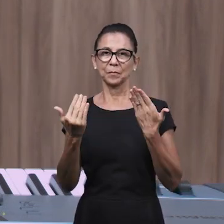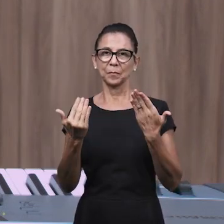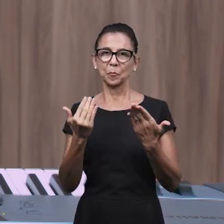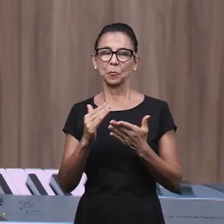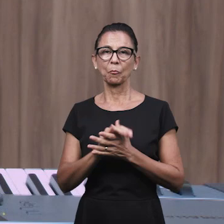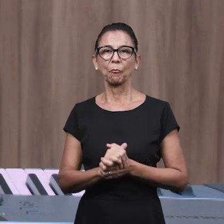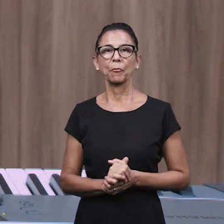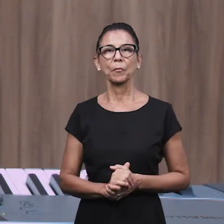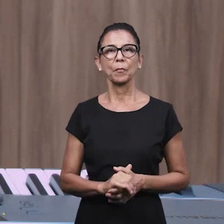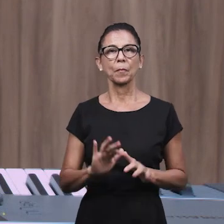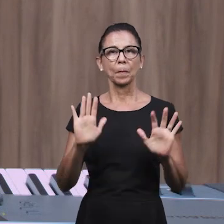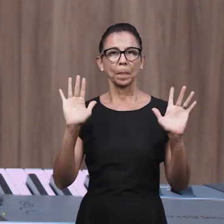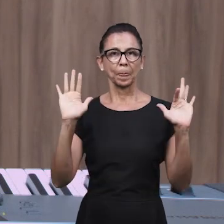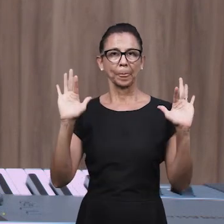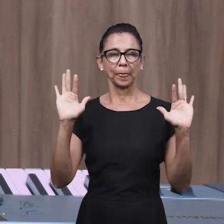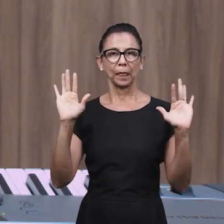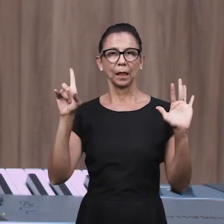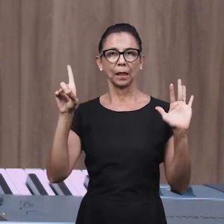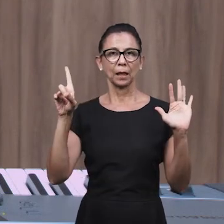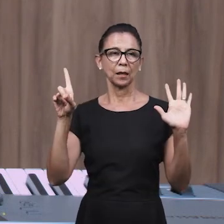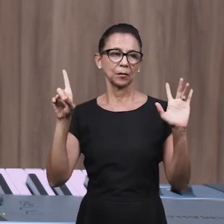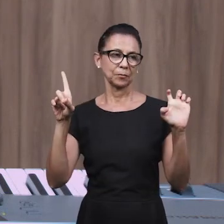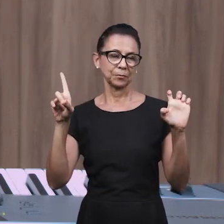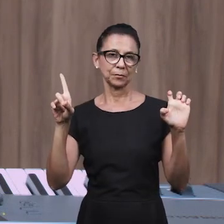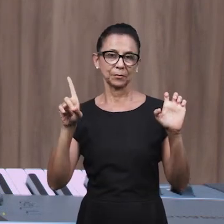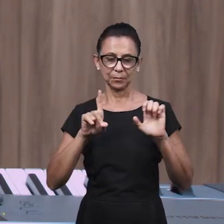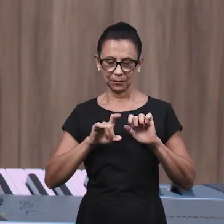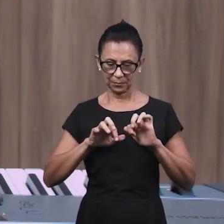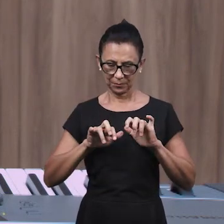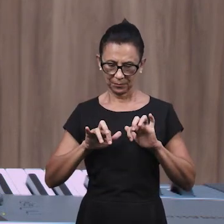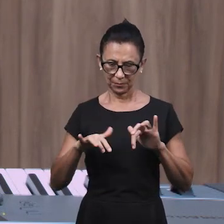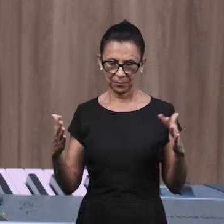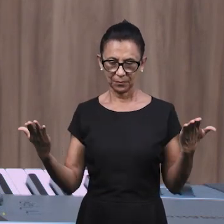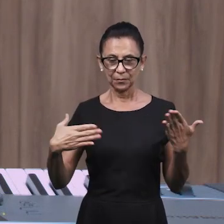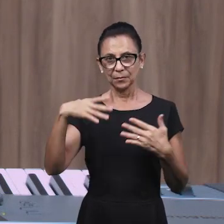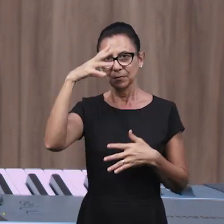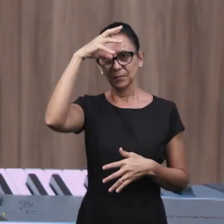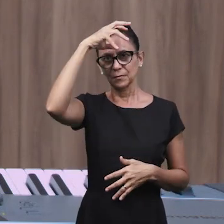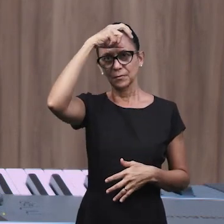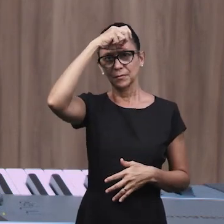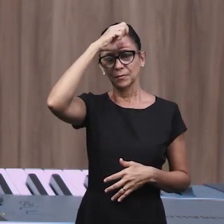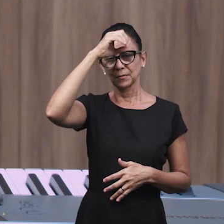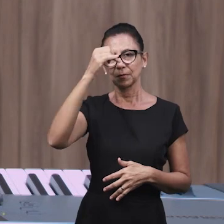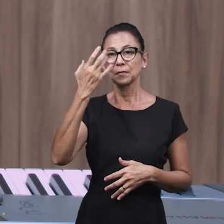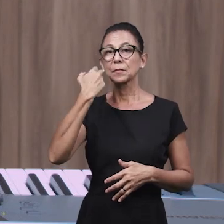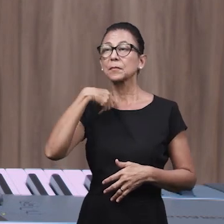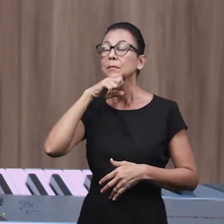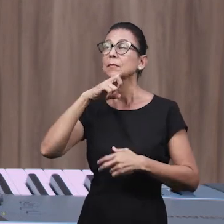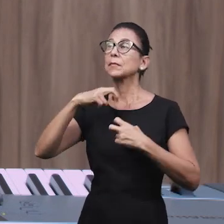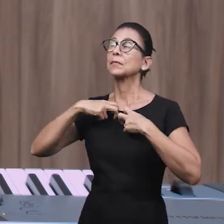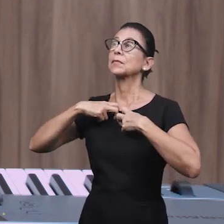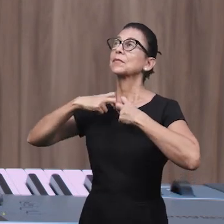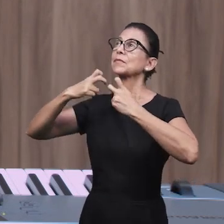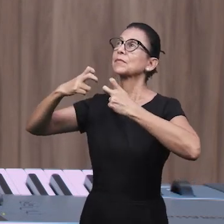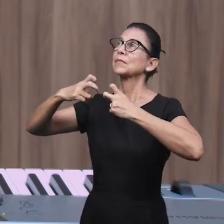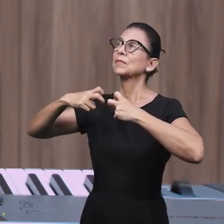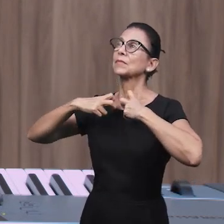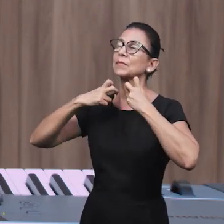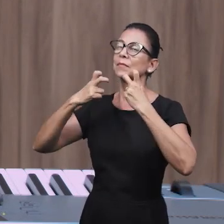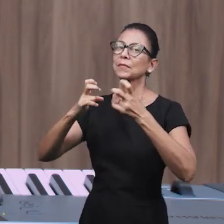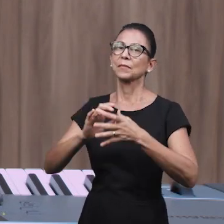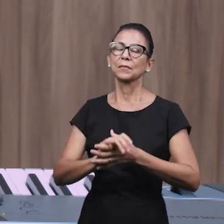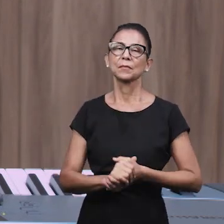la main droite et main gauche au clavier. Aujourd'hui, nous allons apprendre la louange